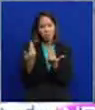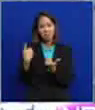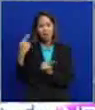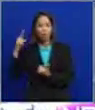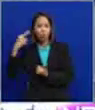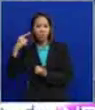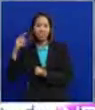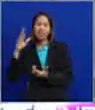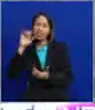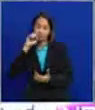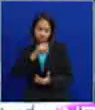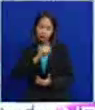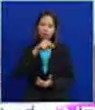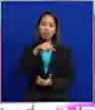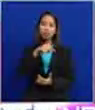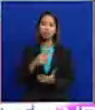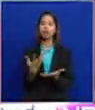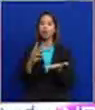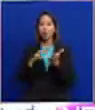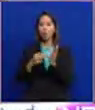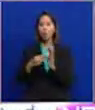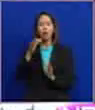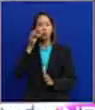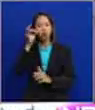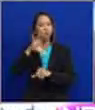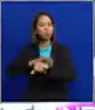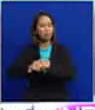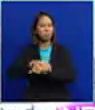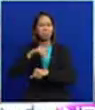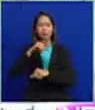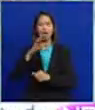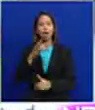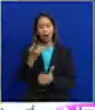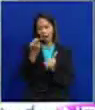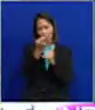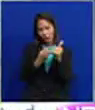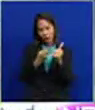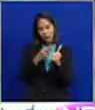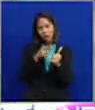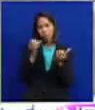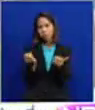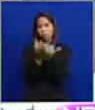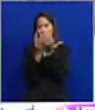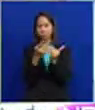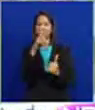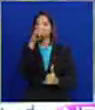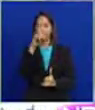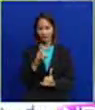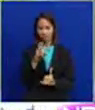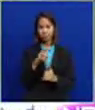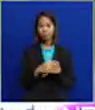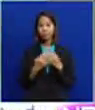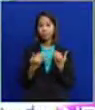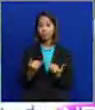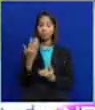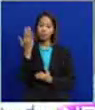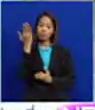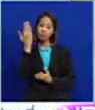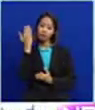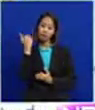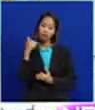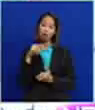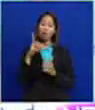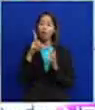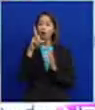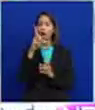ผู้จ้างหวานฆ่าในข้อหาฆ่าผู้อื่นโดยเจตนาและชิงทรัพย์เป็นเหตุให้ผู้อื่นถึงแก่ความตายหลังจากที่ฆ่านายโย